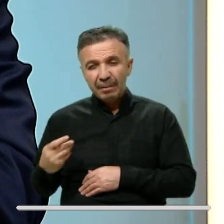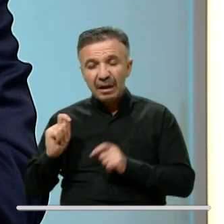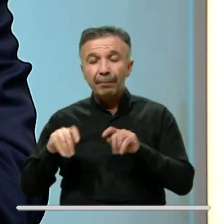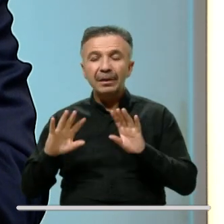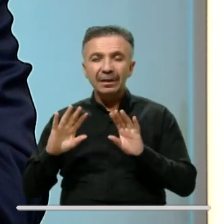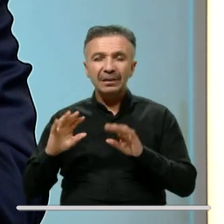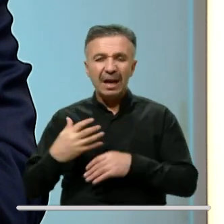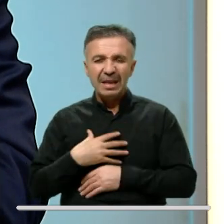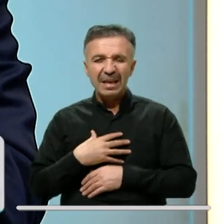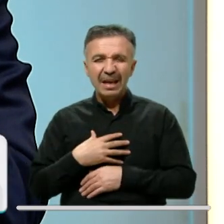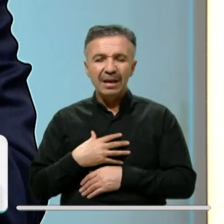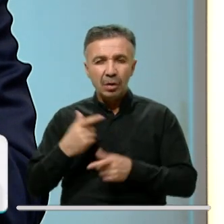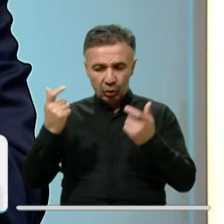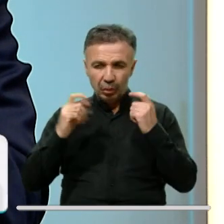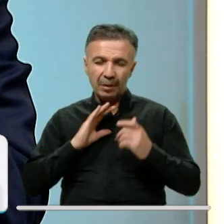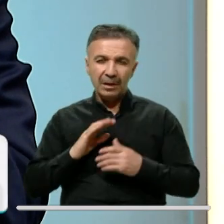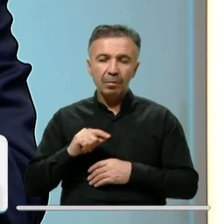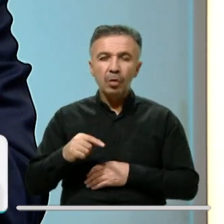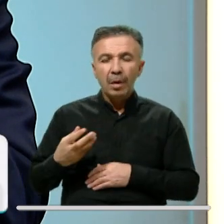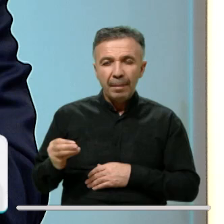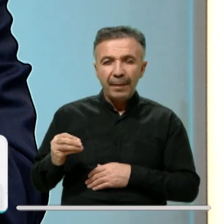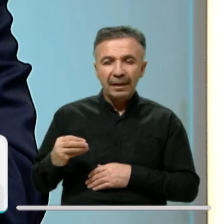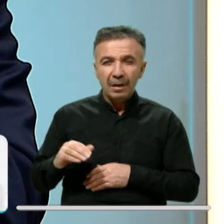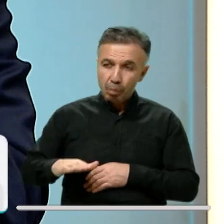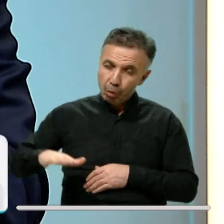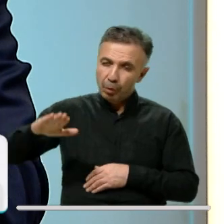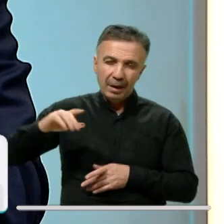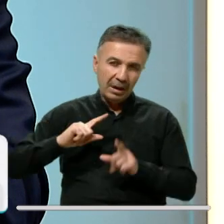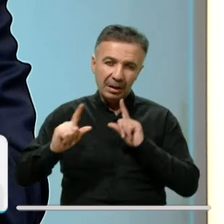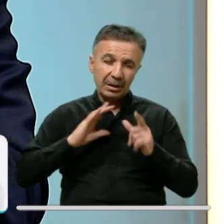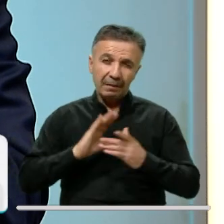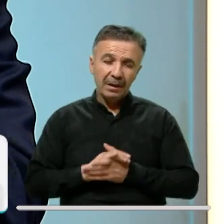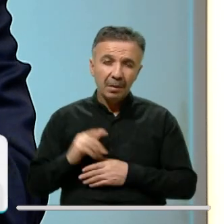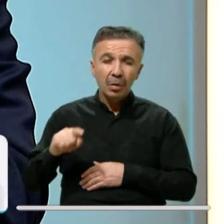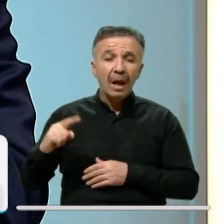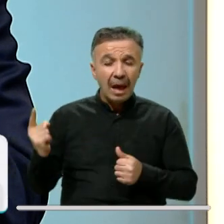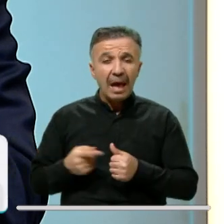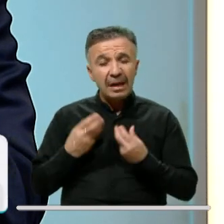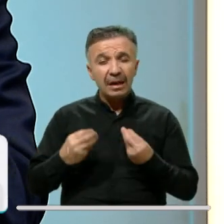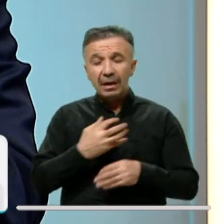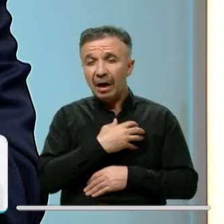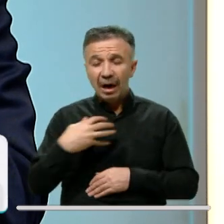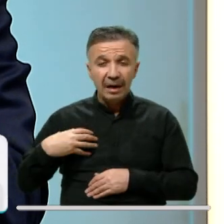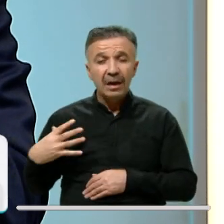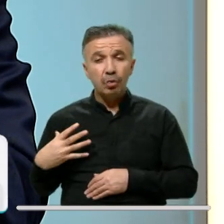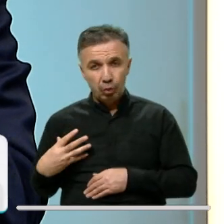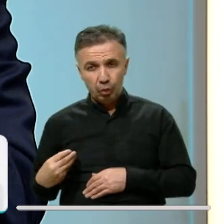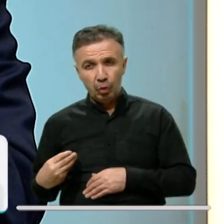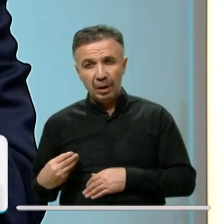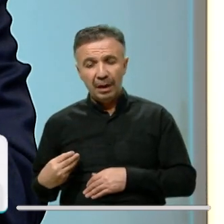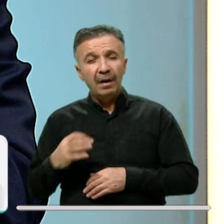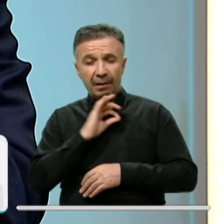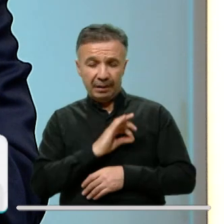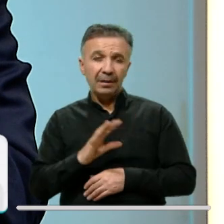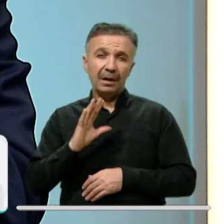Çünkü bu bebeklerin büyümeye ihtiyaçları vardır. Ve bunu da en iyi şekilde anne sütüyle alabilirler bu